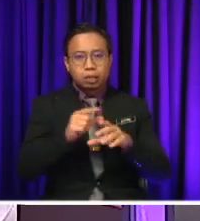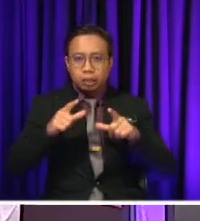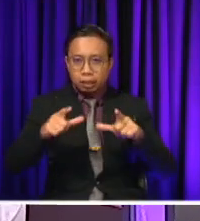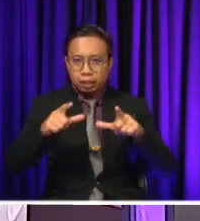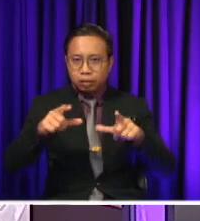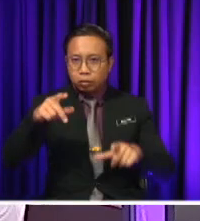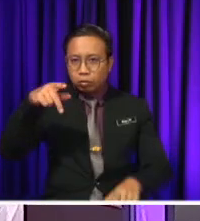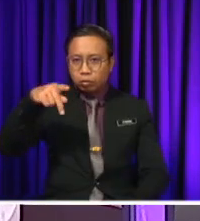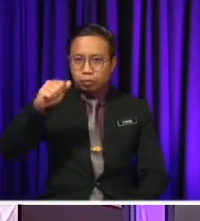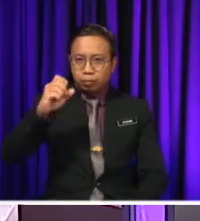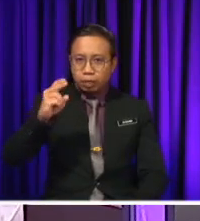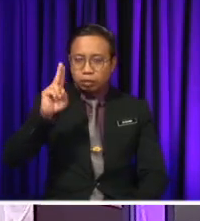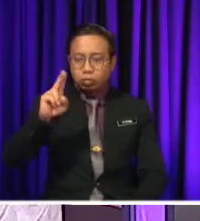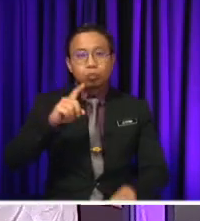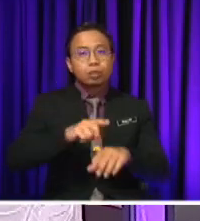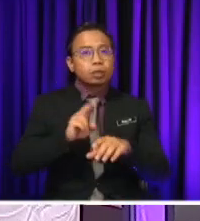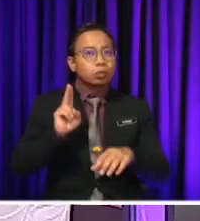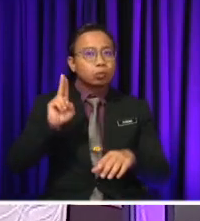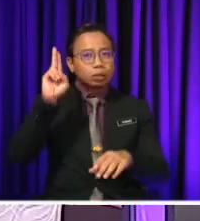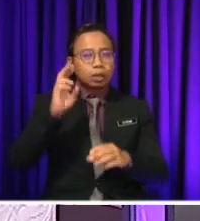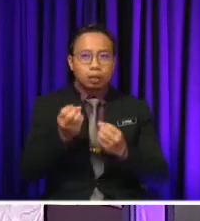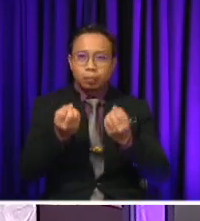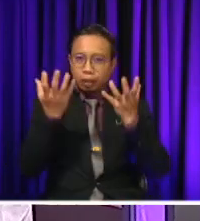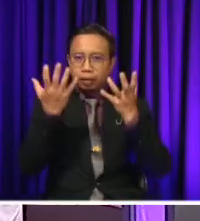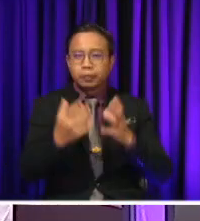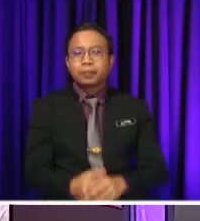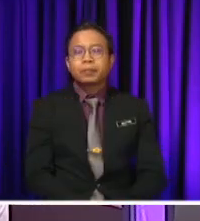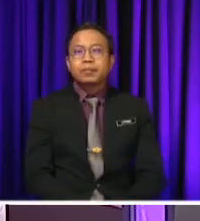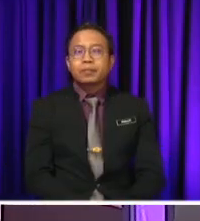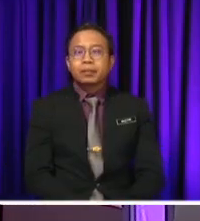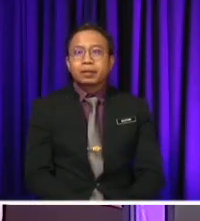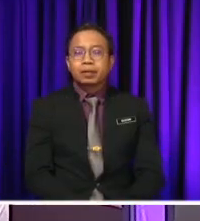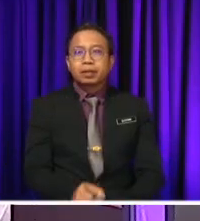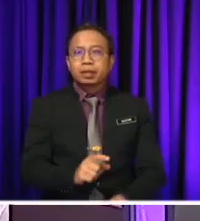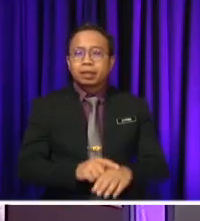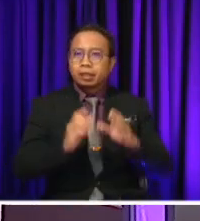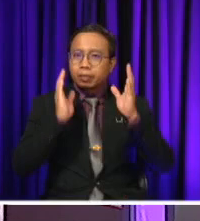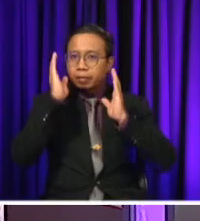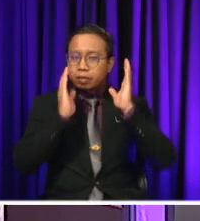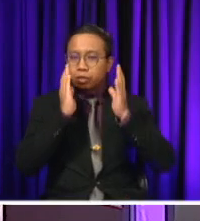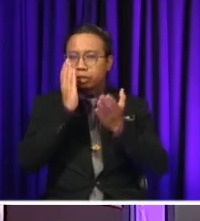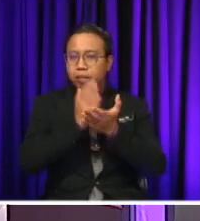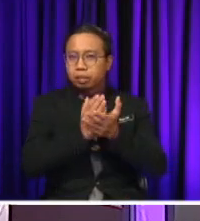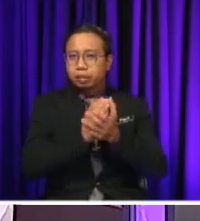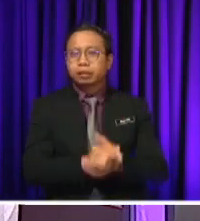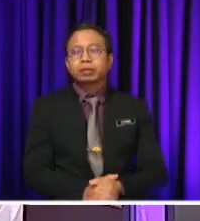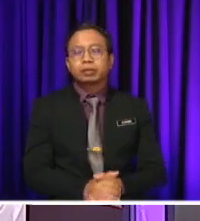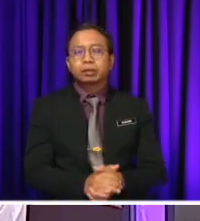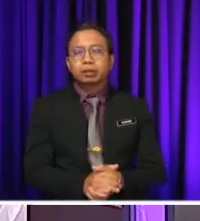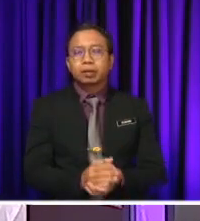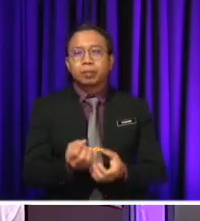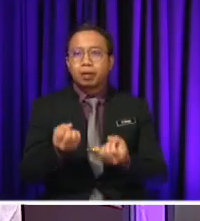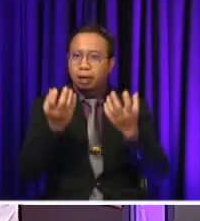sebelah utara banyak kalau sebelah Malaysia Tengah ini kawasan Tengah nih banyak